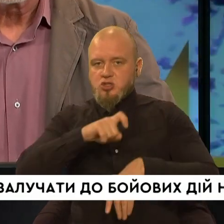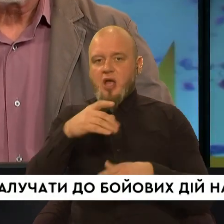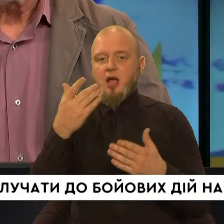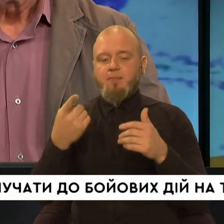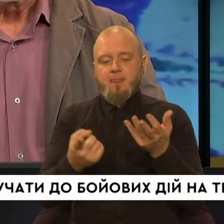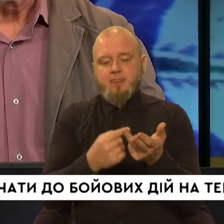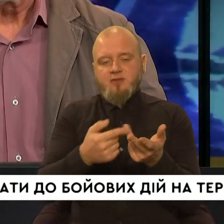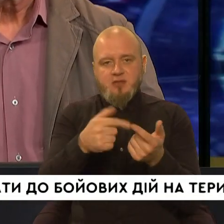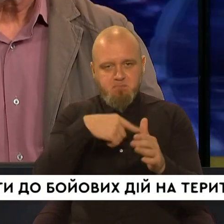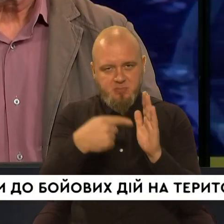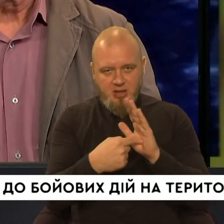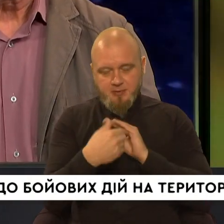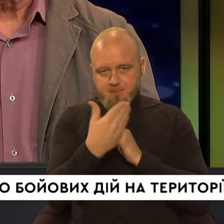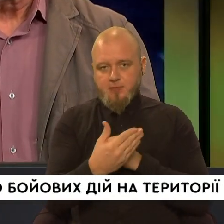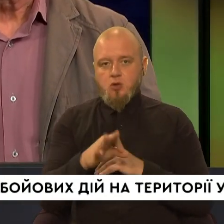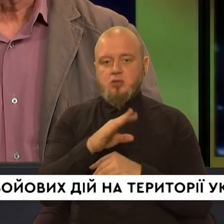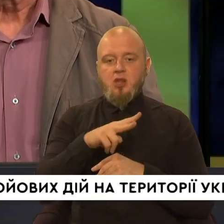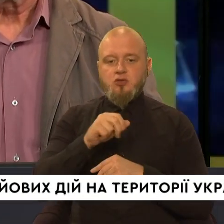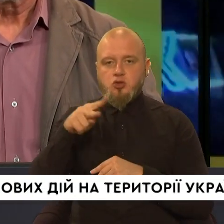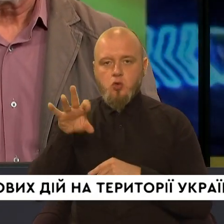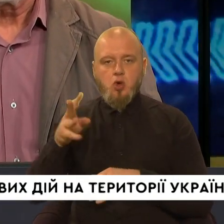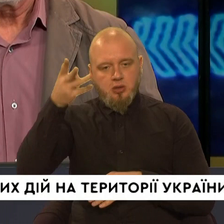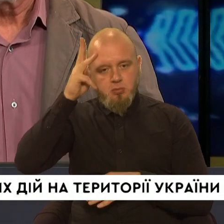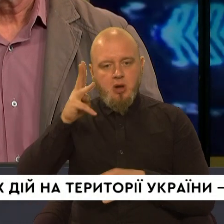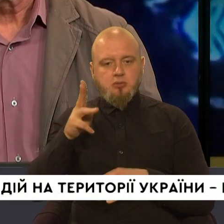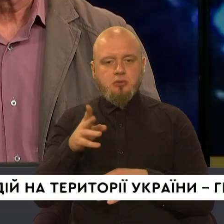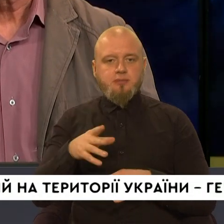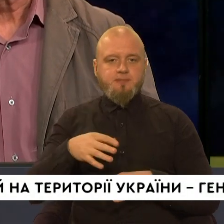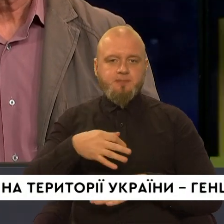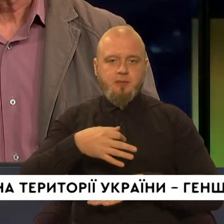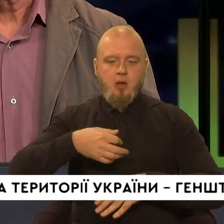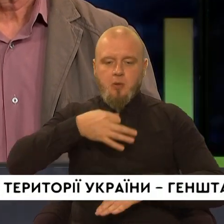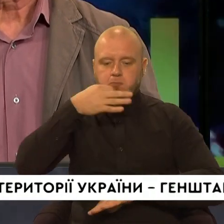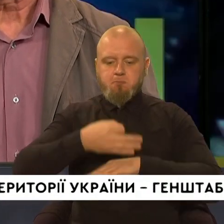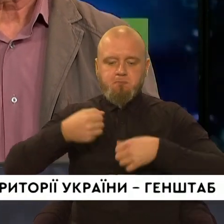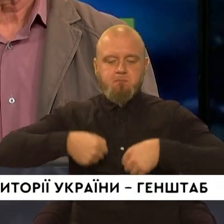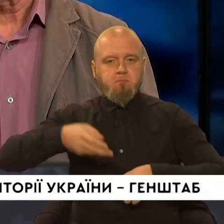вами питань. Олександр Левченко, дипломат, надзвичайний і повноважний